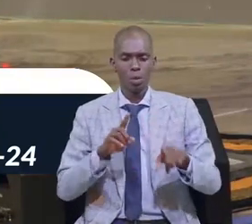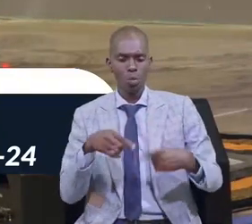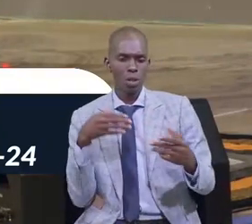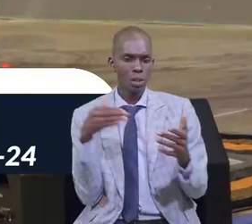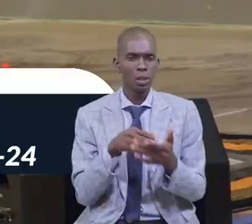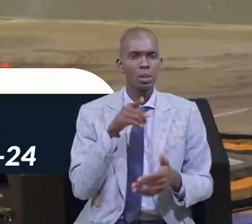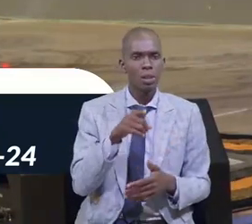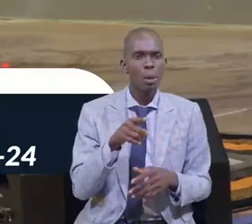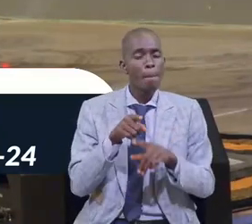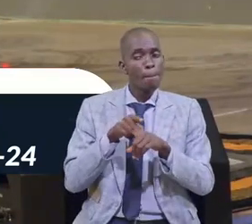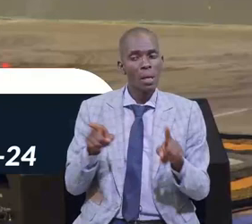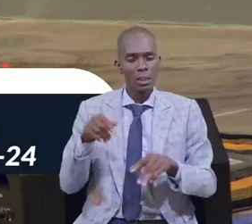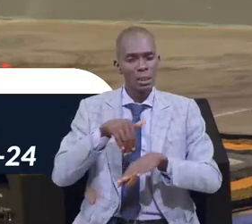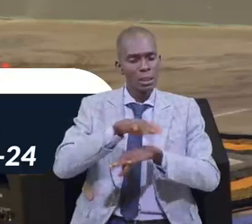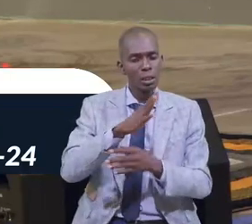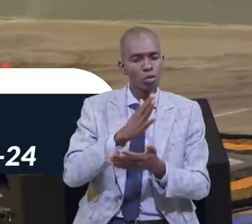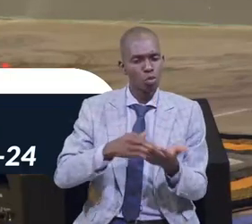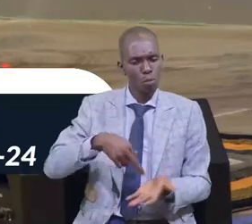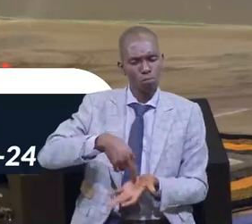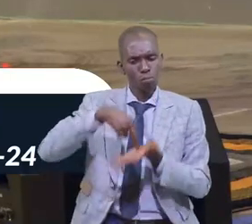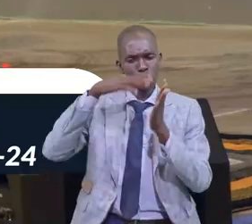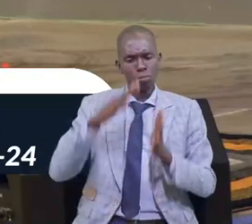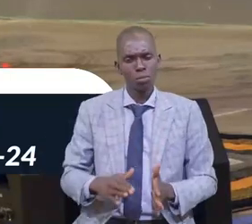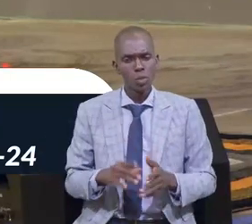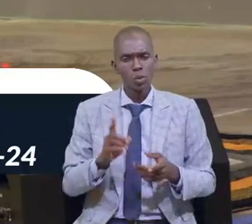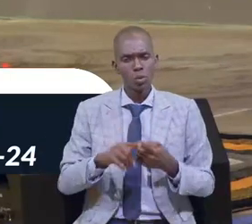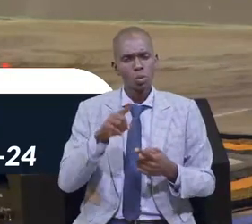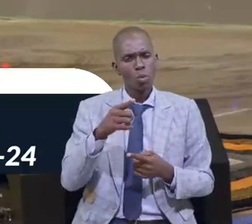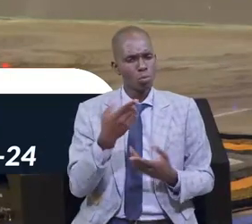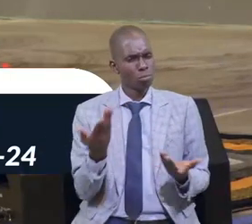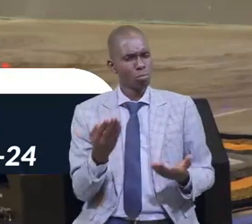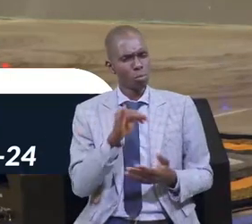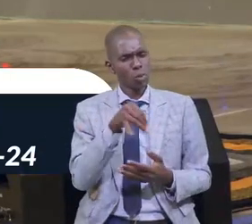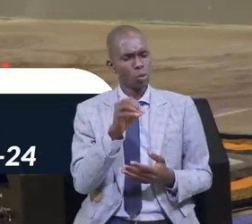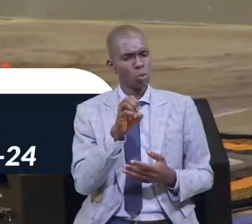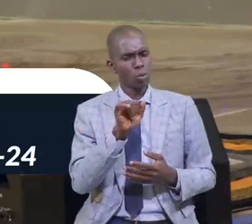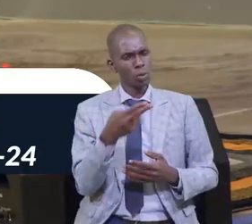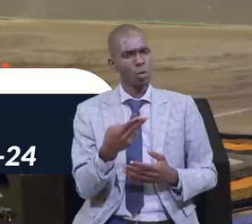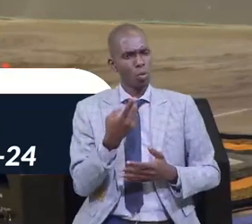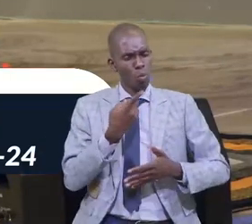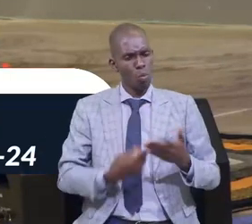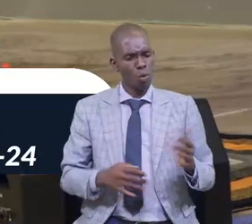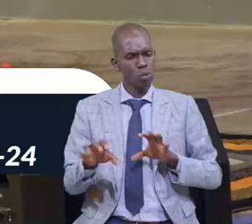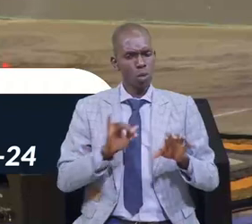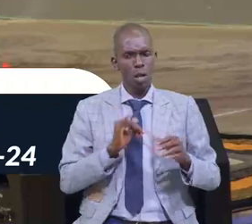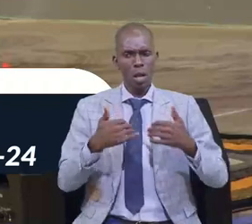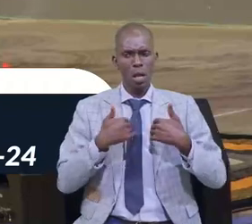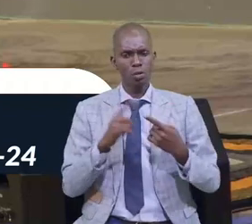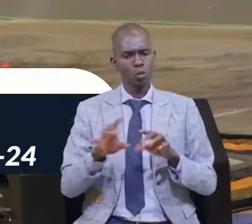Et Nécho lui envoya des messagers pour dire, « Qu'y a-t-il entre moi et toi, roi de